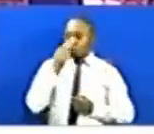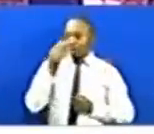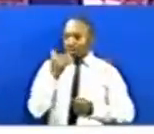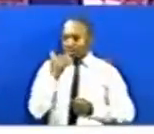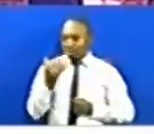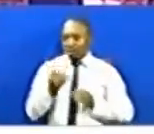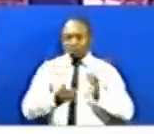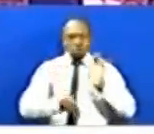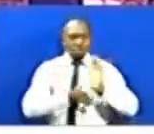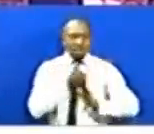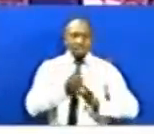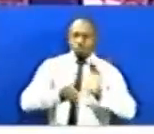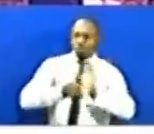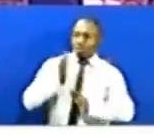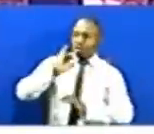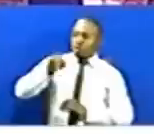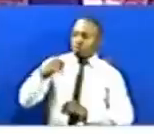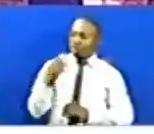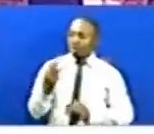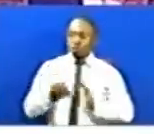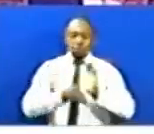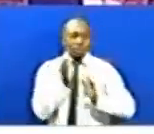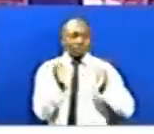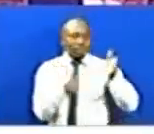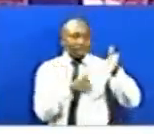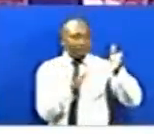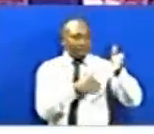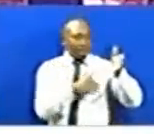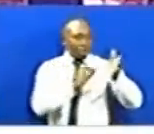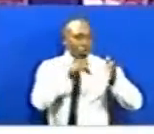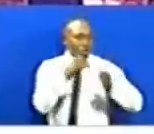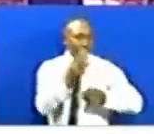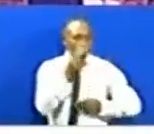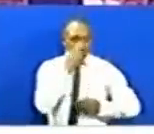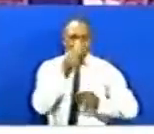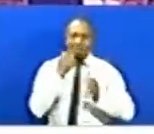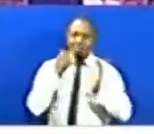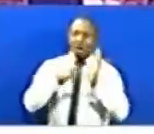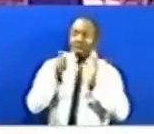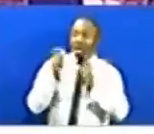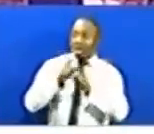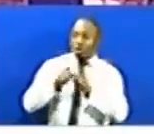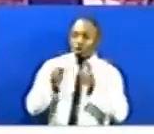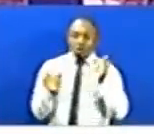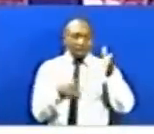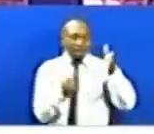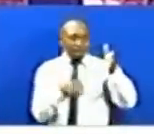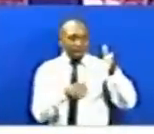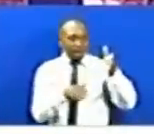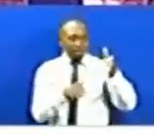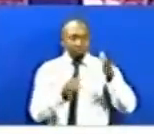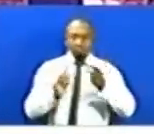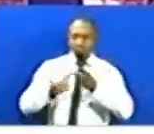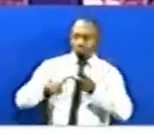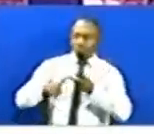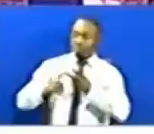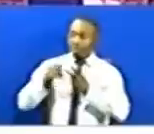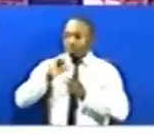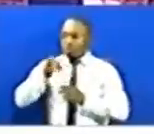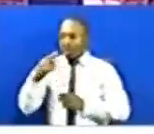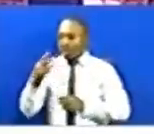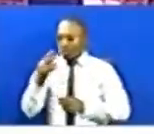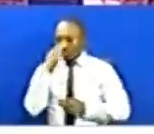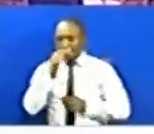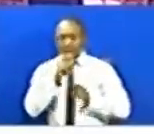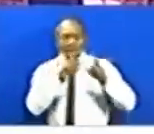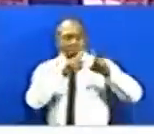tena simulizi yetu ambayo tumeanza nayo tangu siku ya Jumatatu kuhusu daladala. Jumatatu tuliangazia maana ya neno daladala na chimbuko lake. Jumane